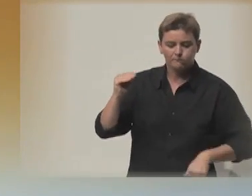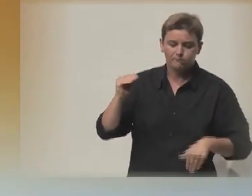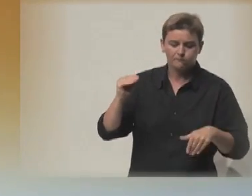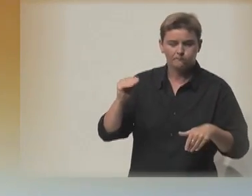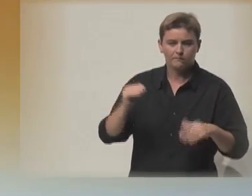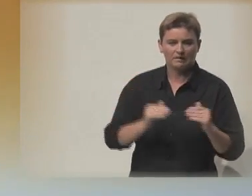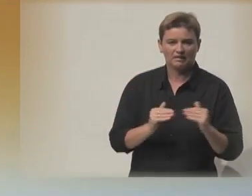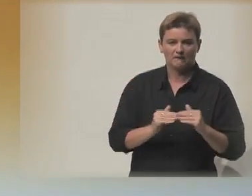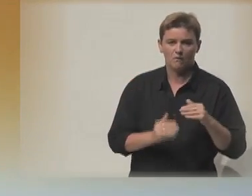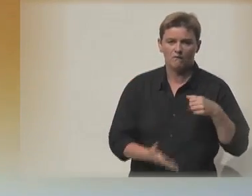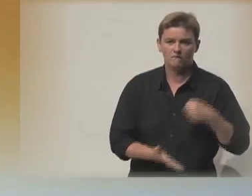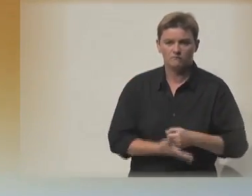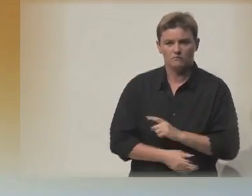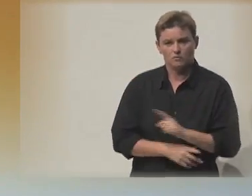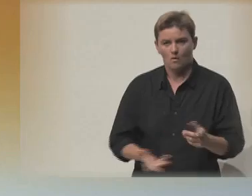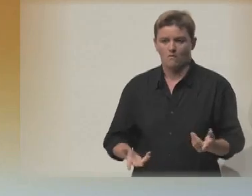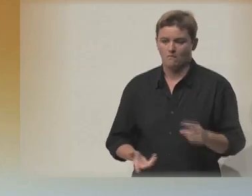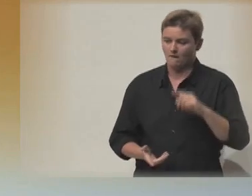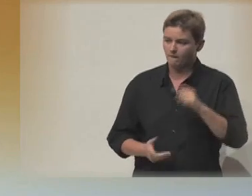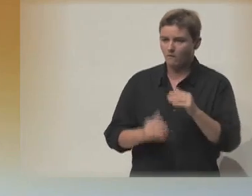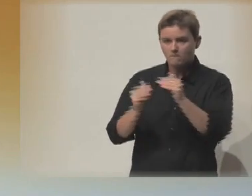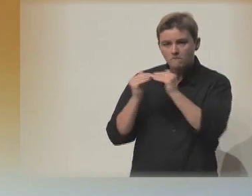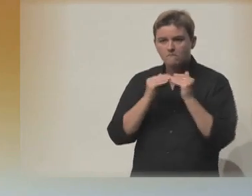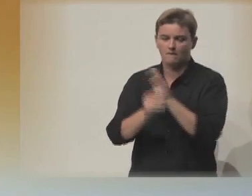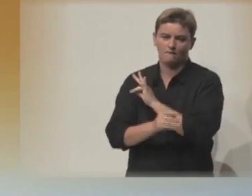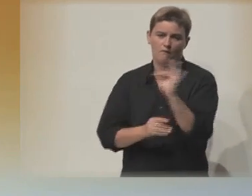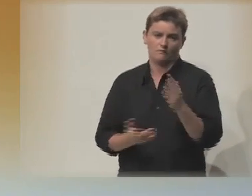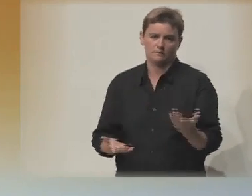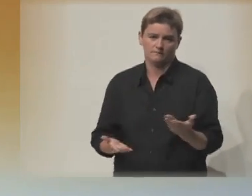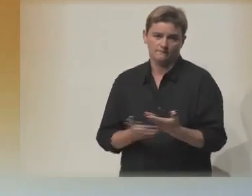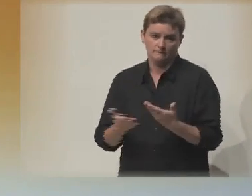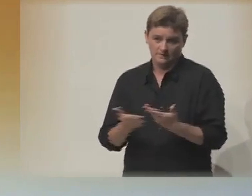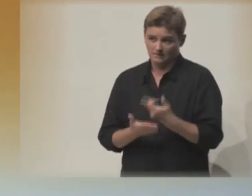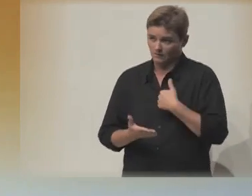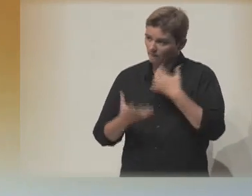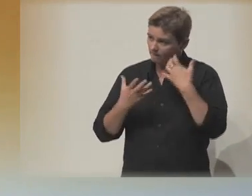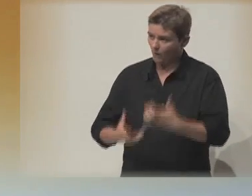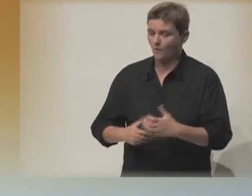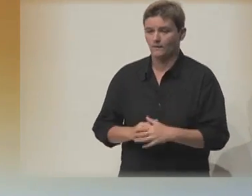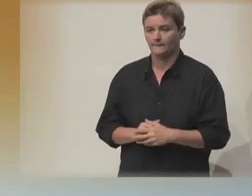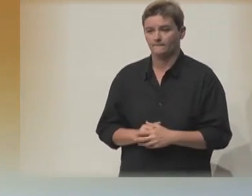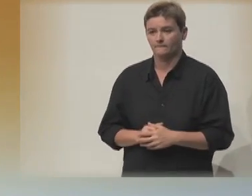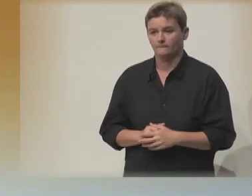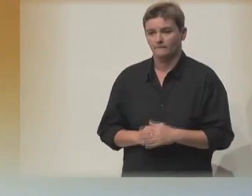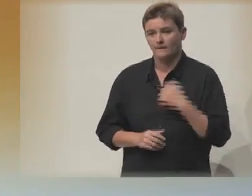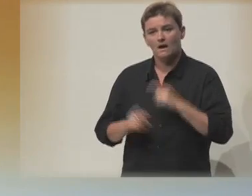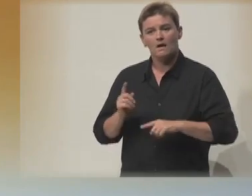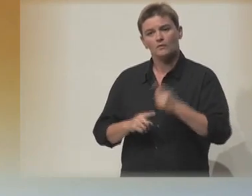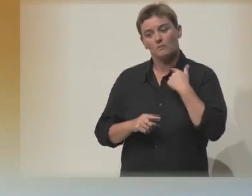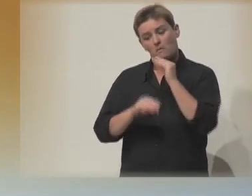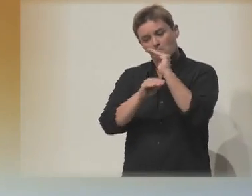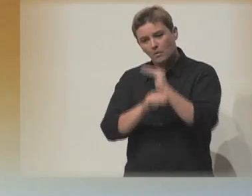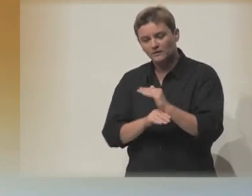l'ambition de l'être sur l'ensemble du territoire national de la République. Ça, c'est notre principe de défenseur